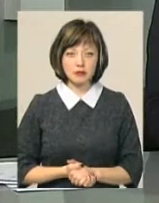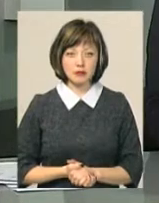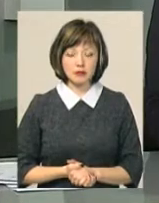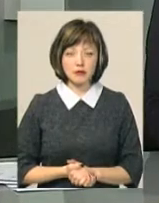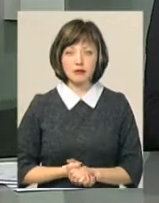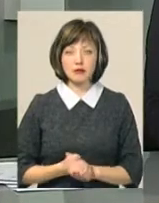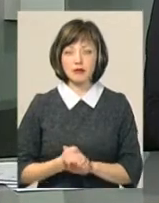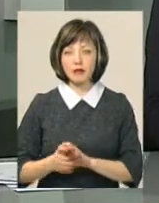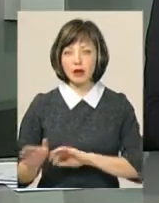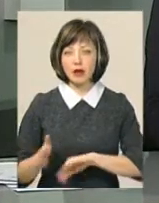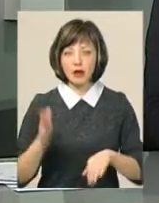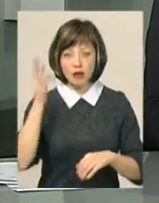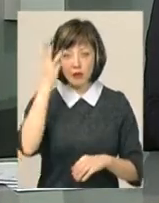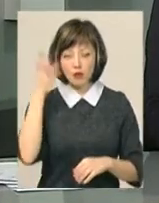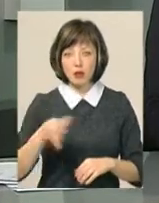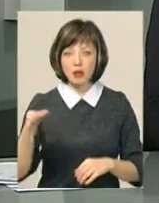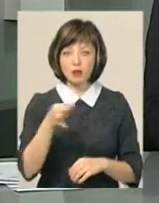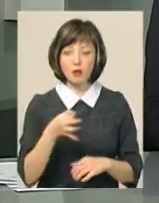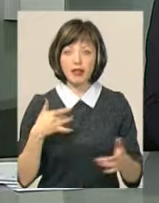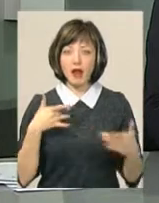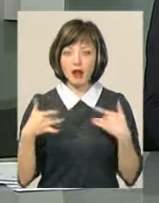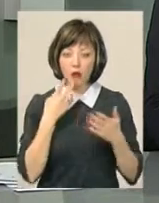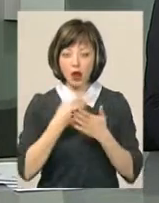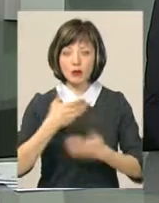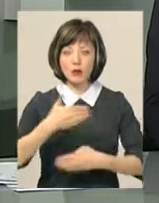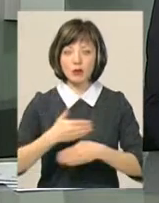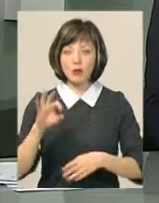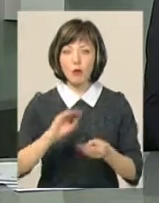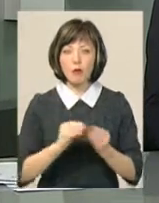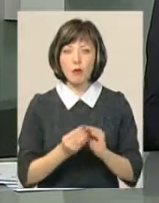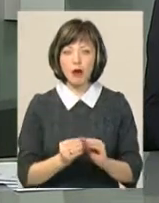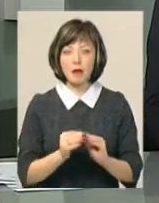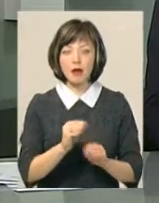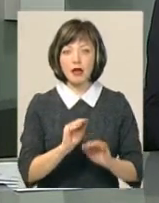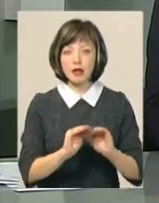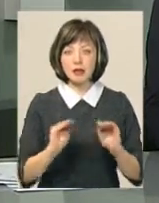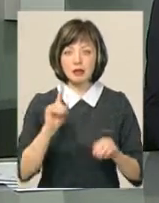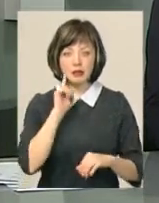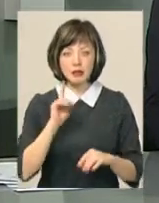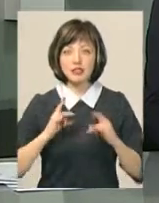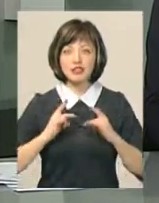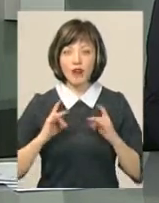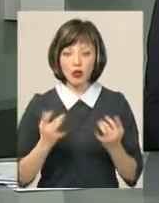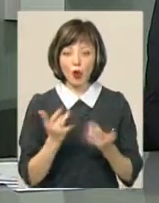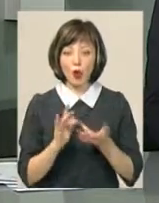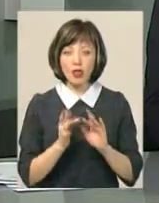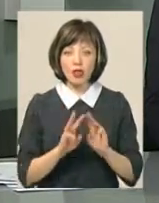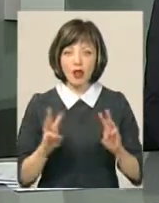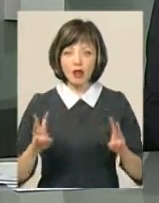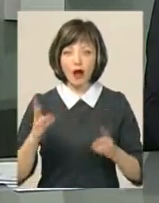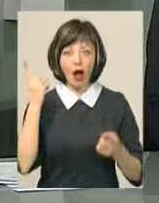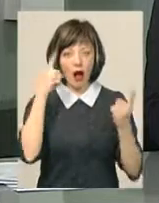В обласному муздрамтеатрі імені Старицького покажуть виставу про проблеми підлітків із назвою «Свято онлайн». Автор